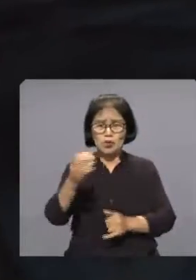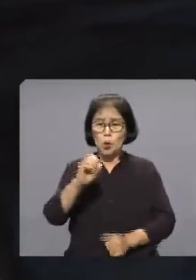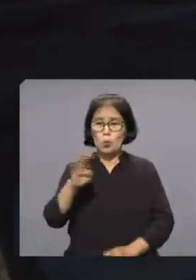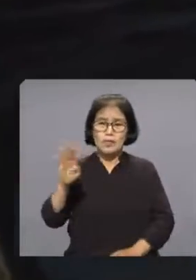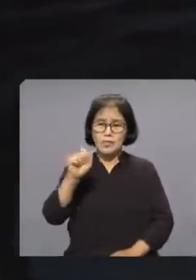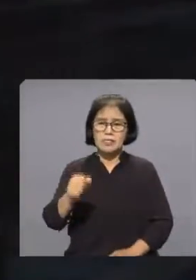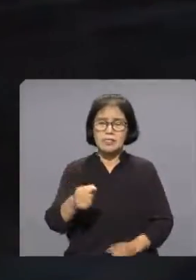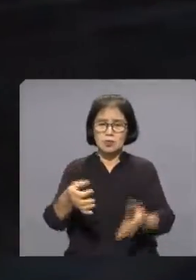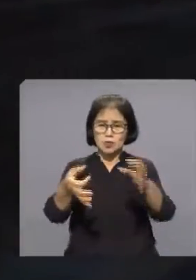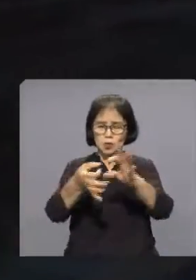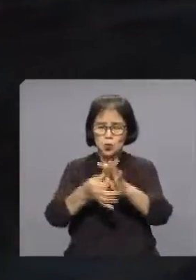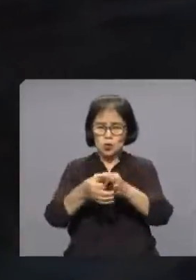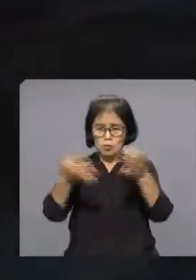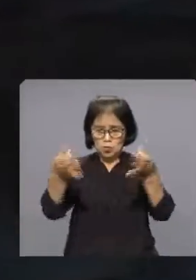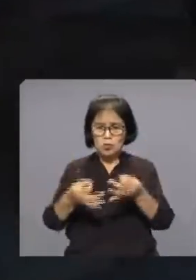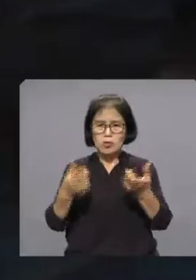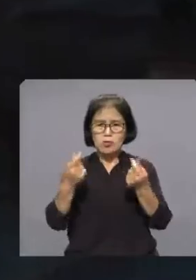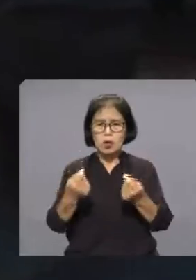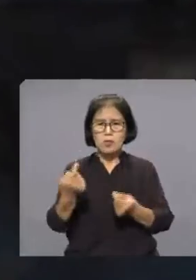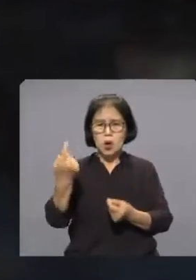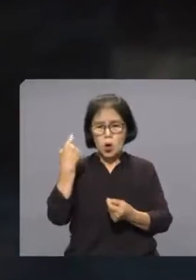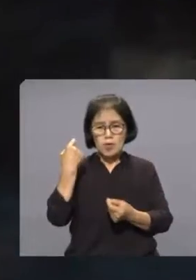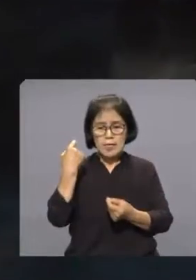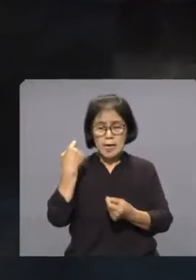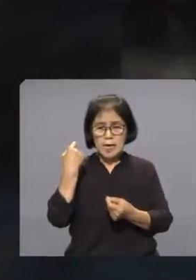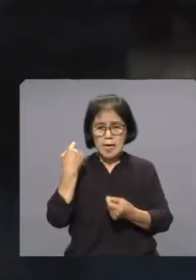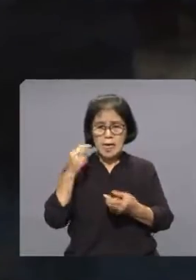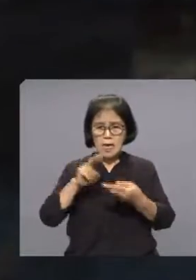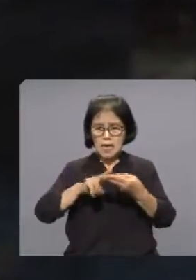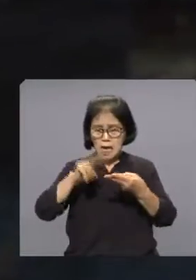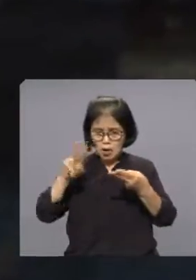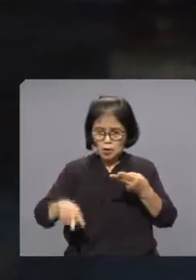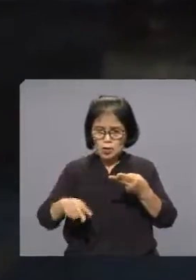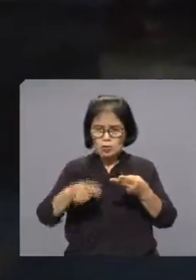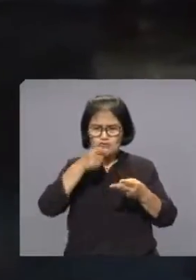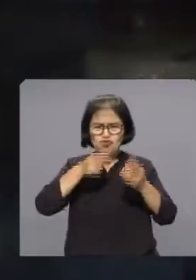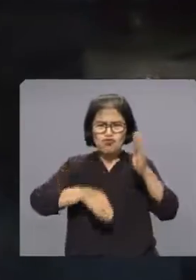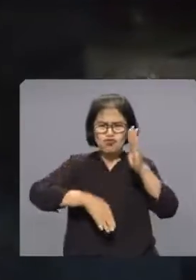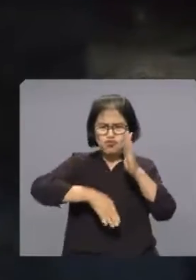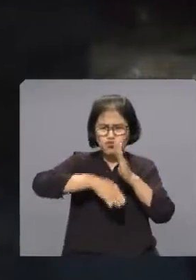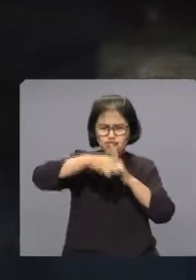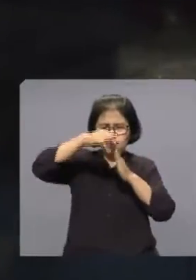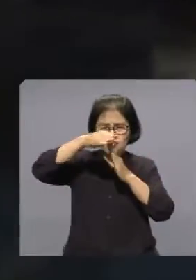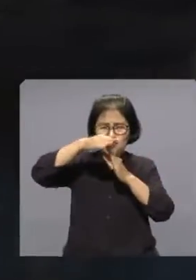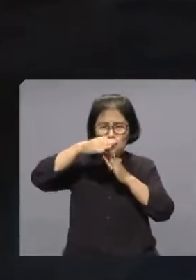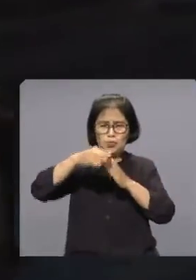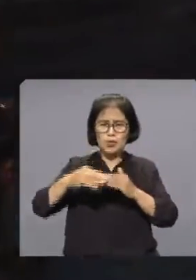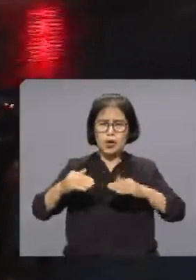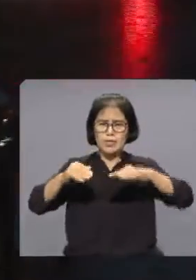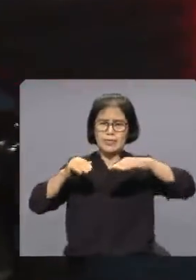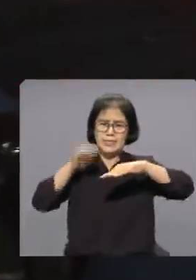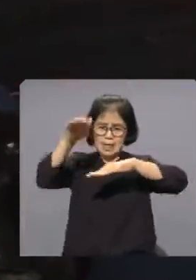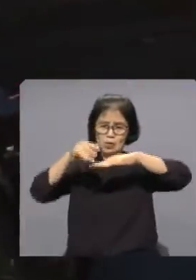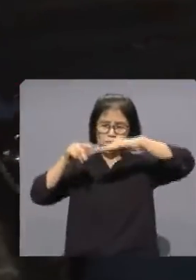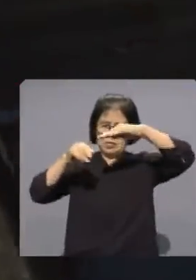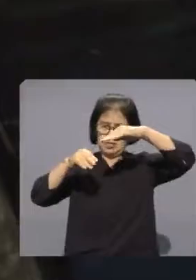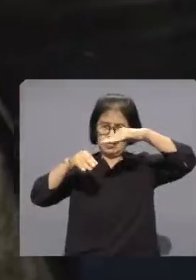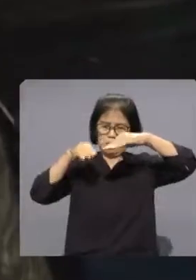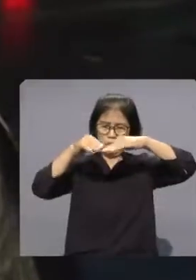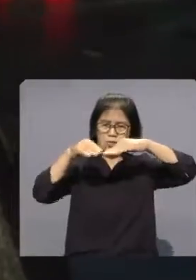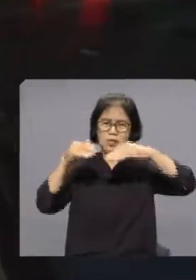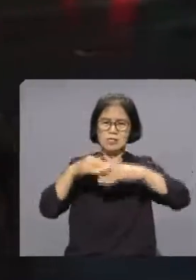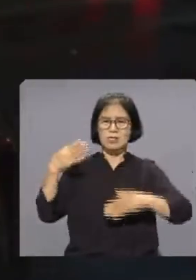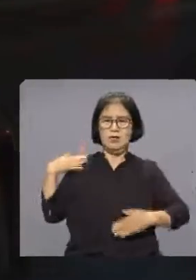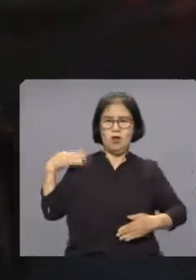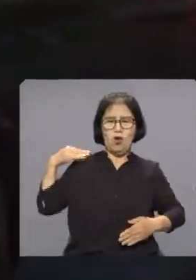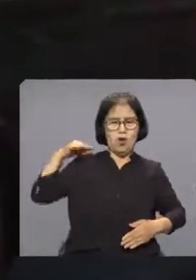경인TV를 통해서 보셨겠지만 어제 이곳 대치 사거리에 물이 많이 쌓인 높이가 대략 이 정도 차 높이 정도 그러니까 제